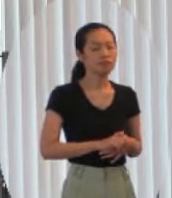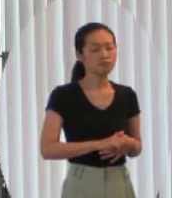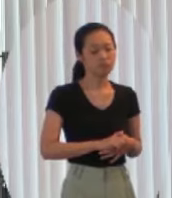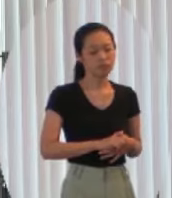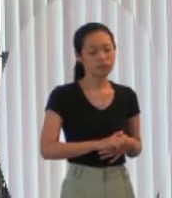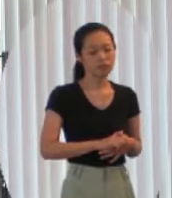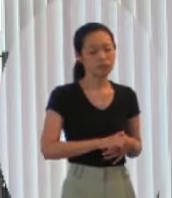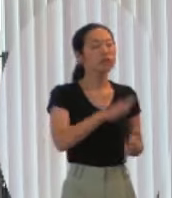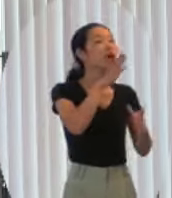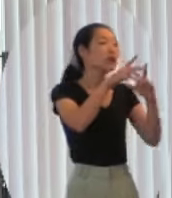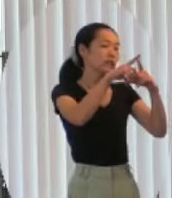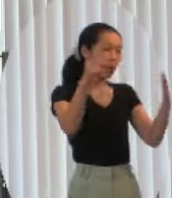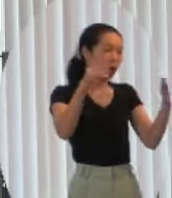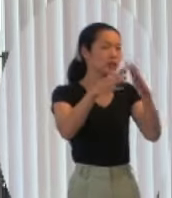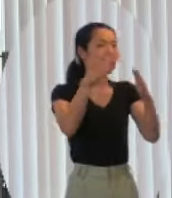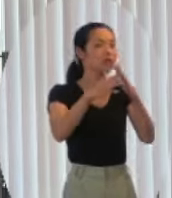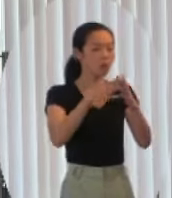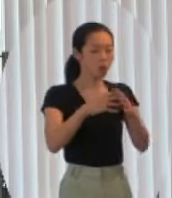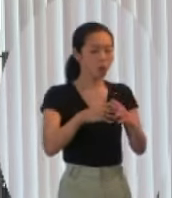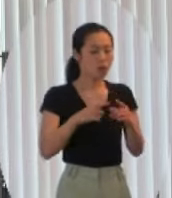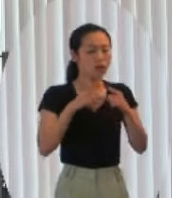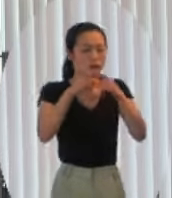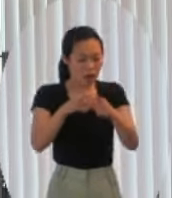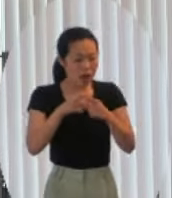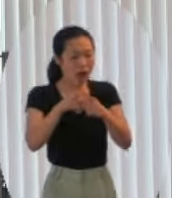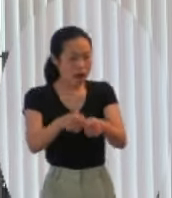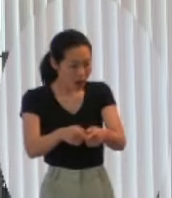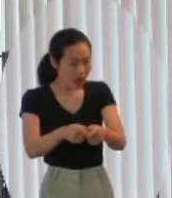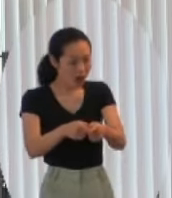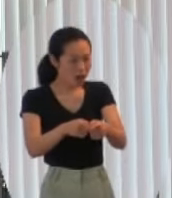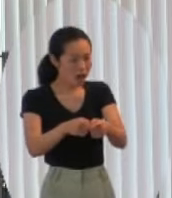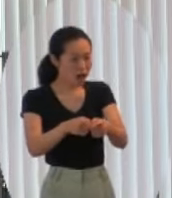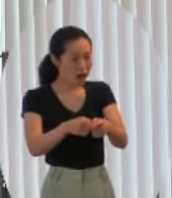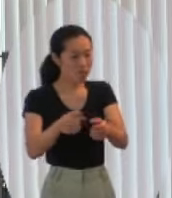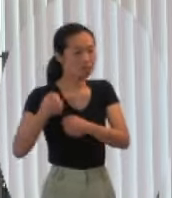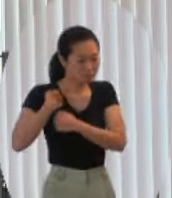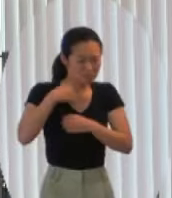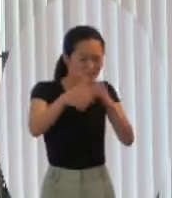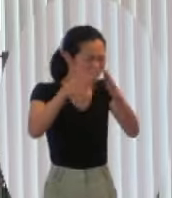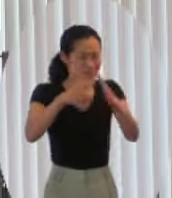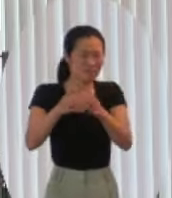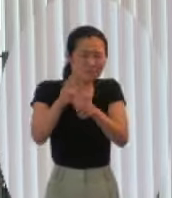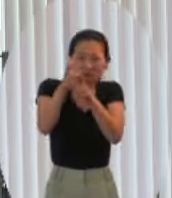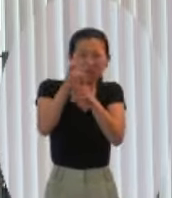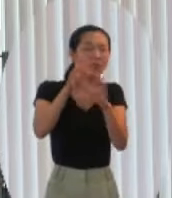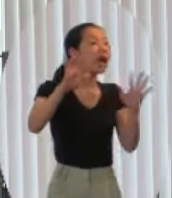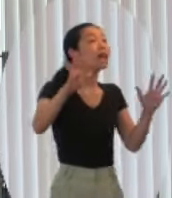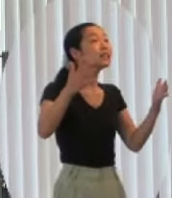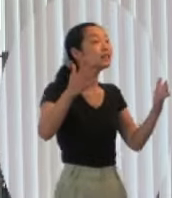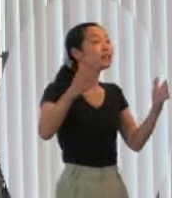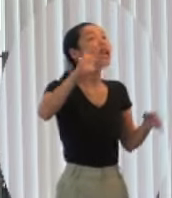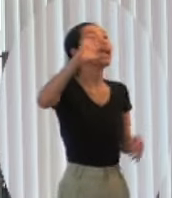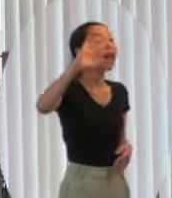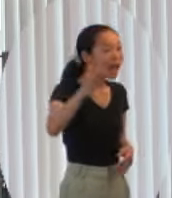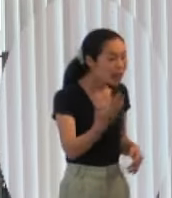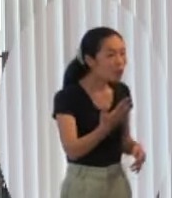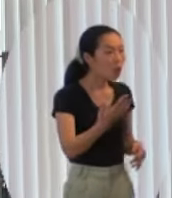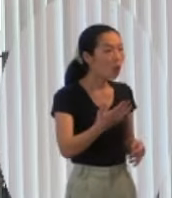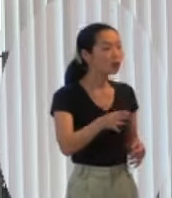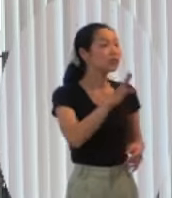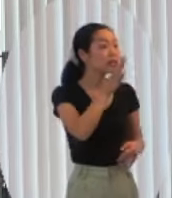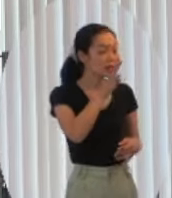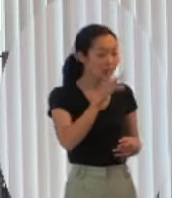間接的には参加してきています。で、 69年経って相変わらずの